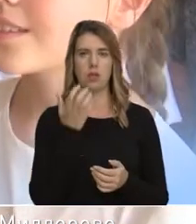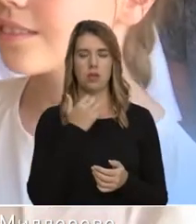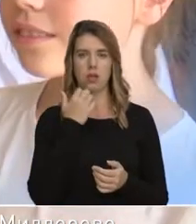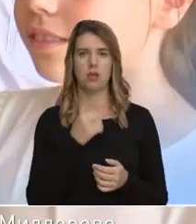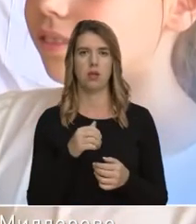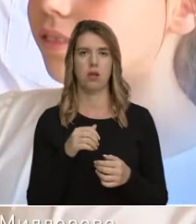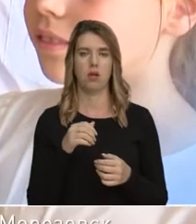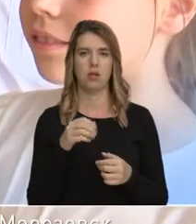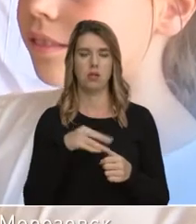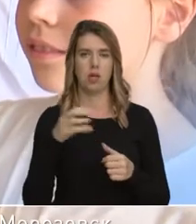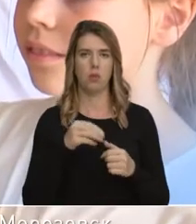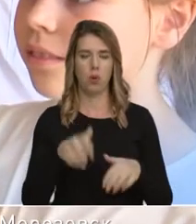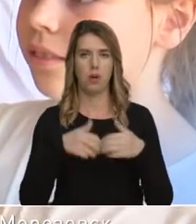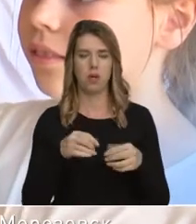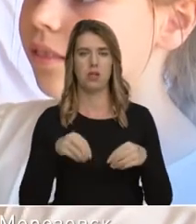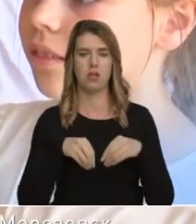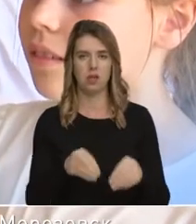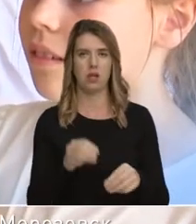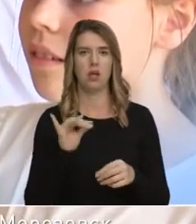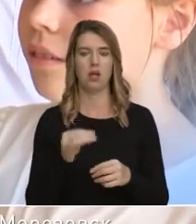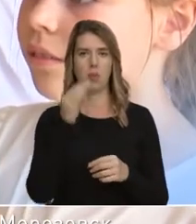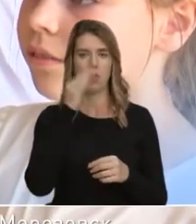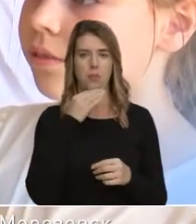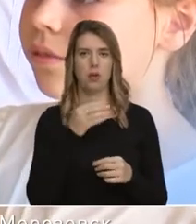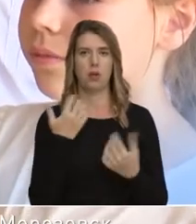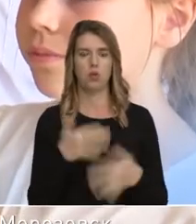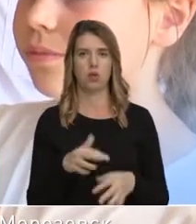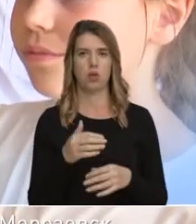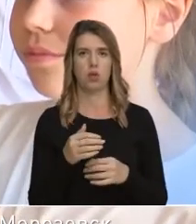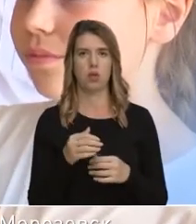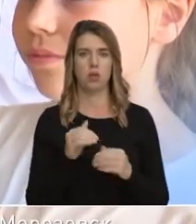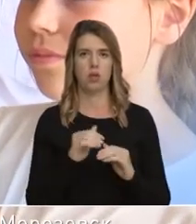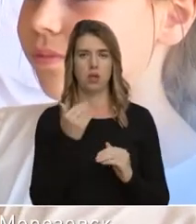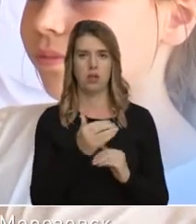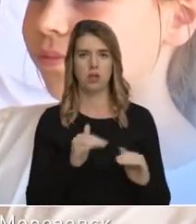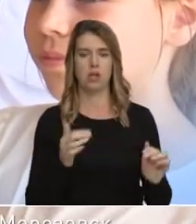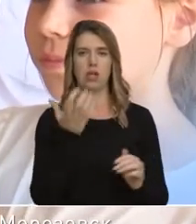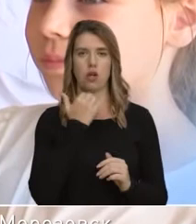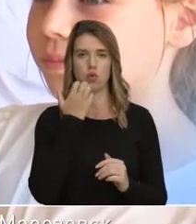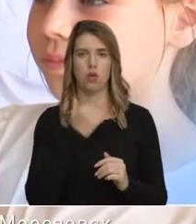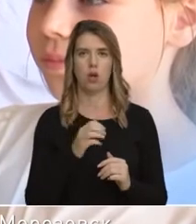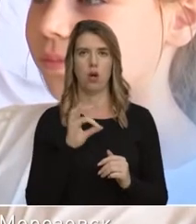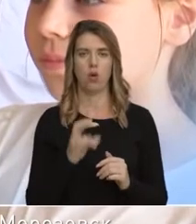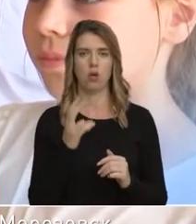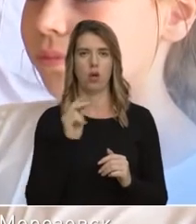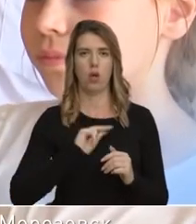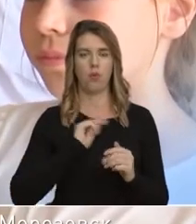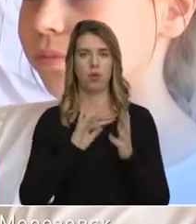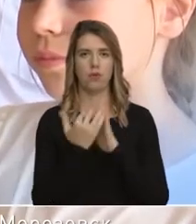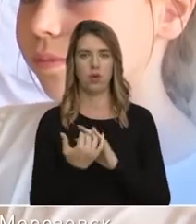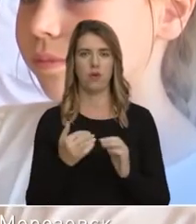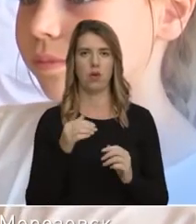их пахал землю и сеял. Их отец, это уже этих детей, дедушка, он в колхозе